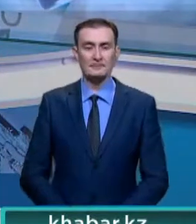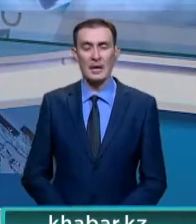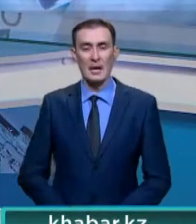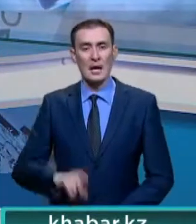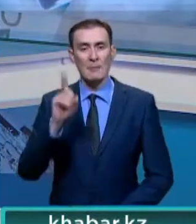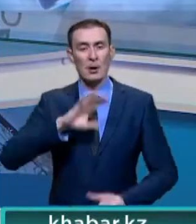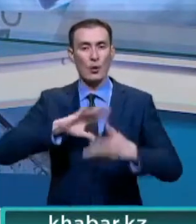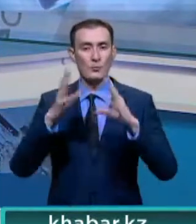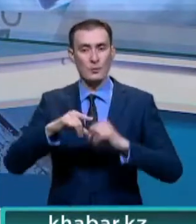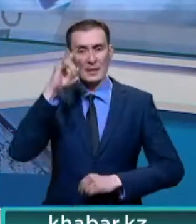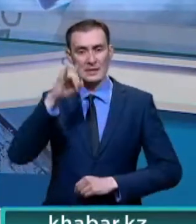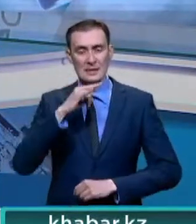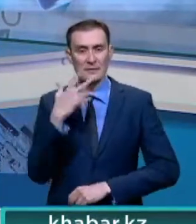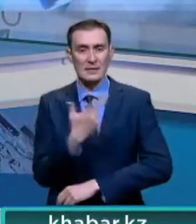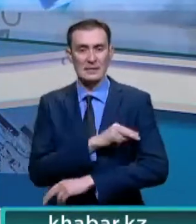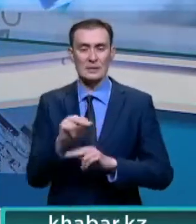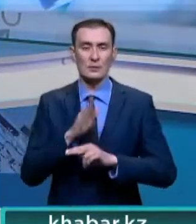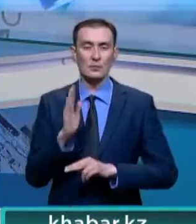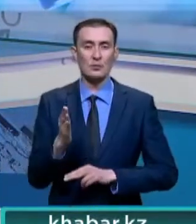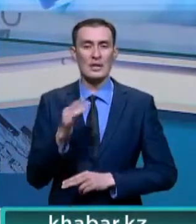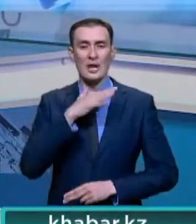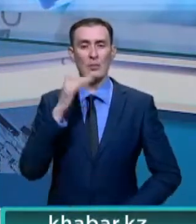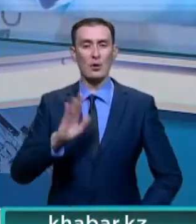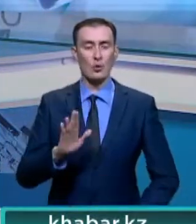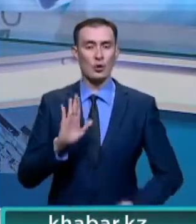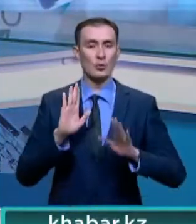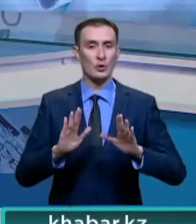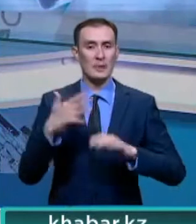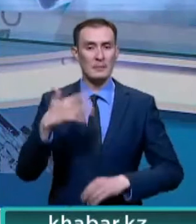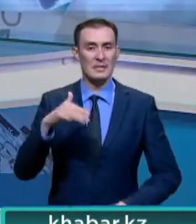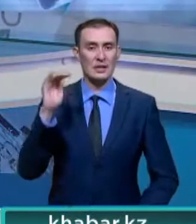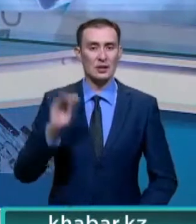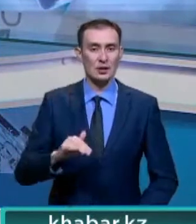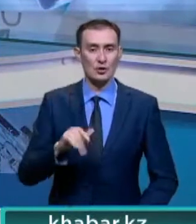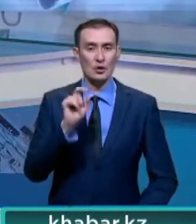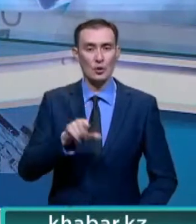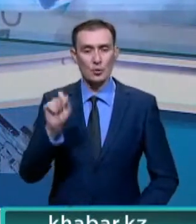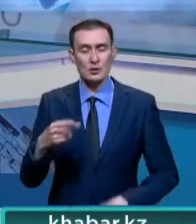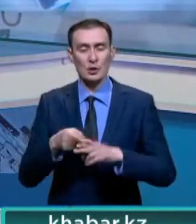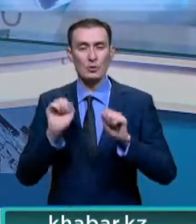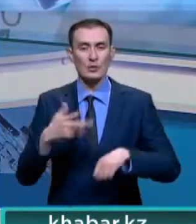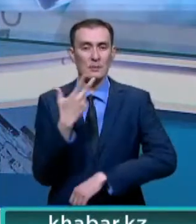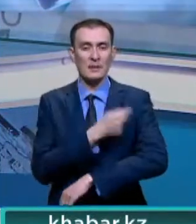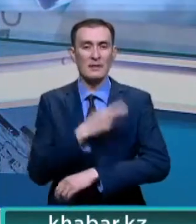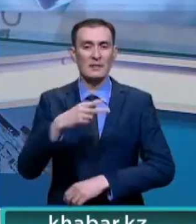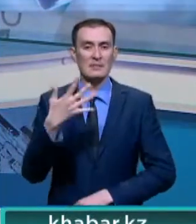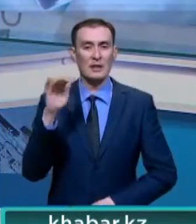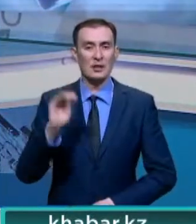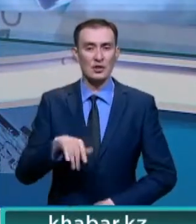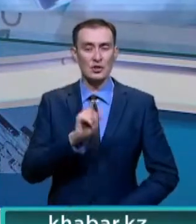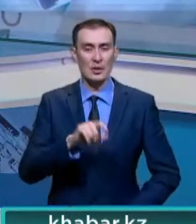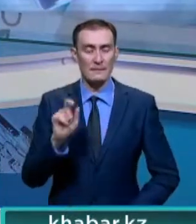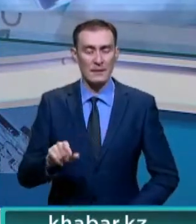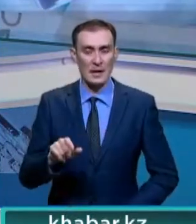Пока объемы отечественного препарата будут относительно небольшими, всего 50 тысяч доз, которыми можно привить 25 тысяч